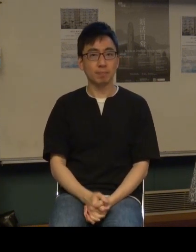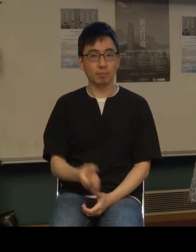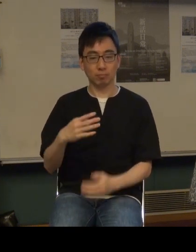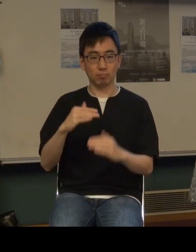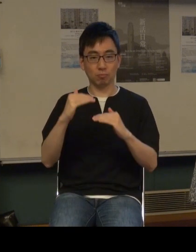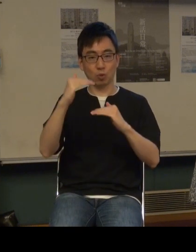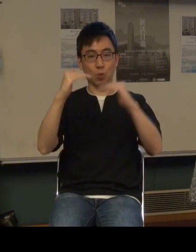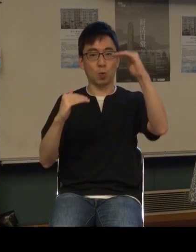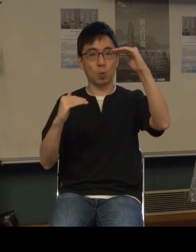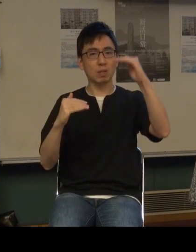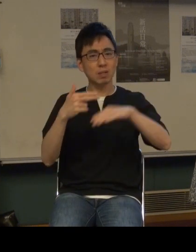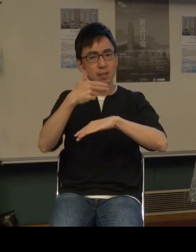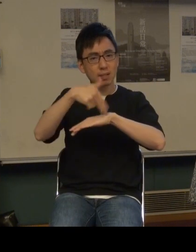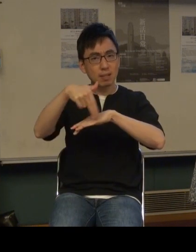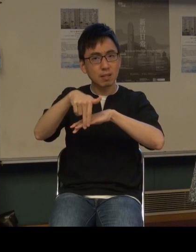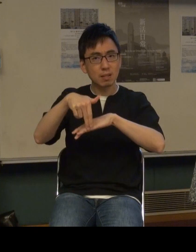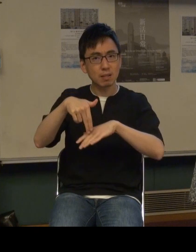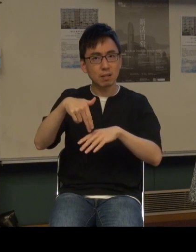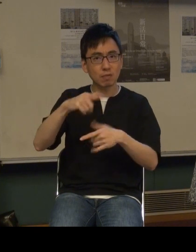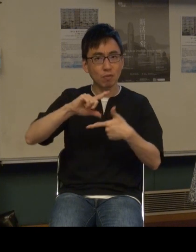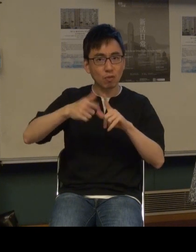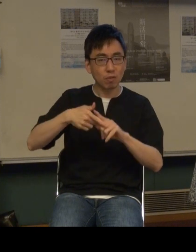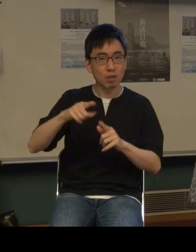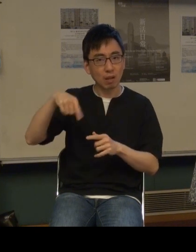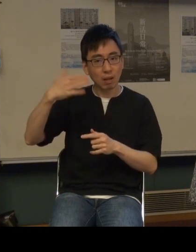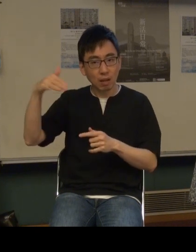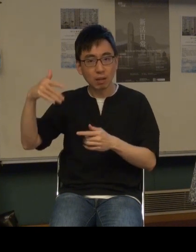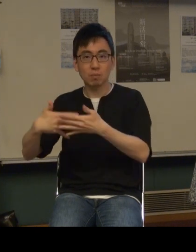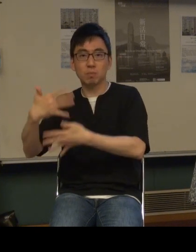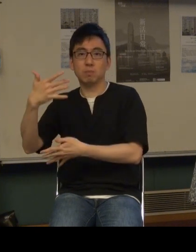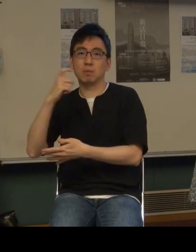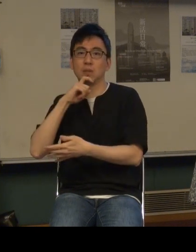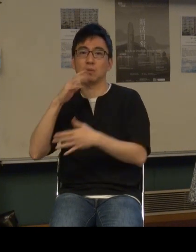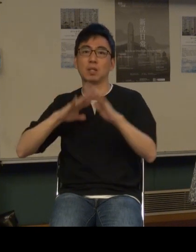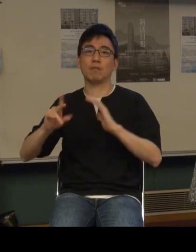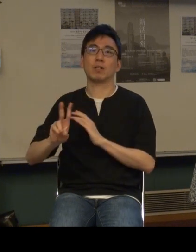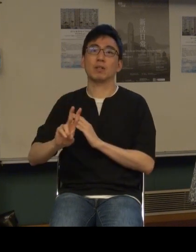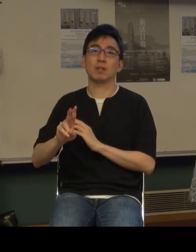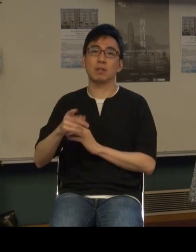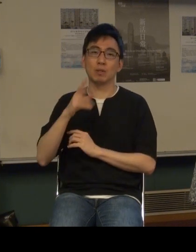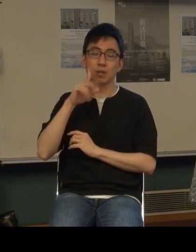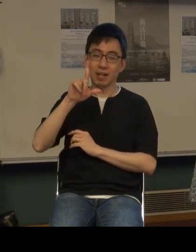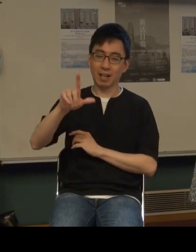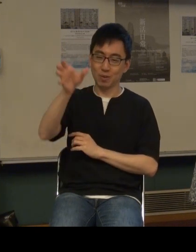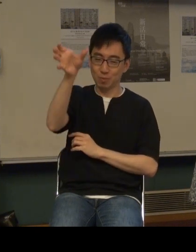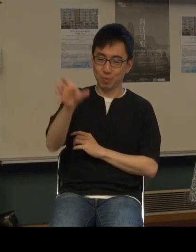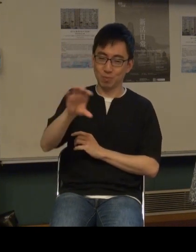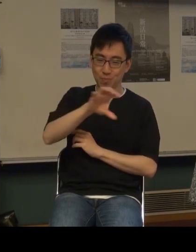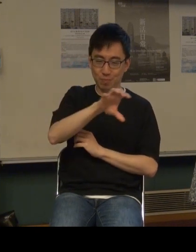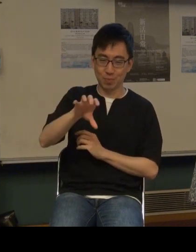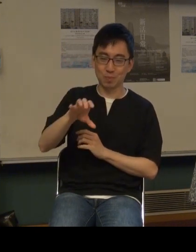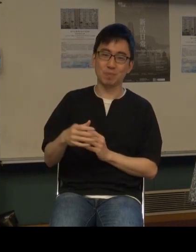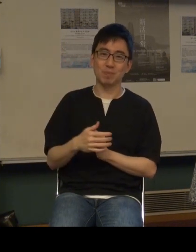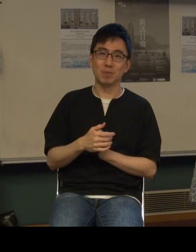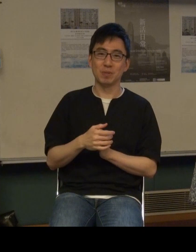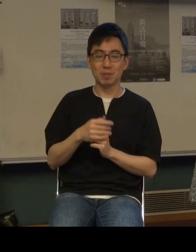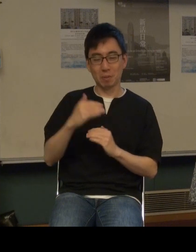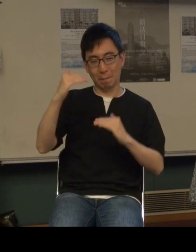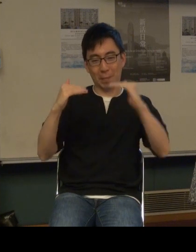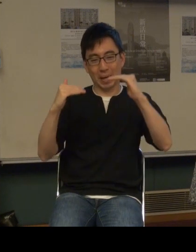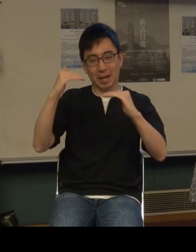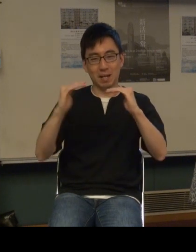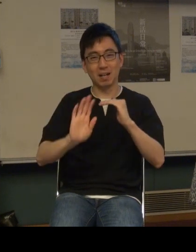一低的那個做法呢，我們在其他的建築物都有一個這樣的情況，就是一個 L 型不規則 不平衡，